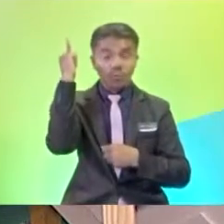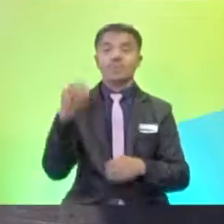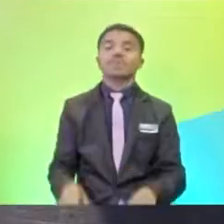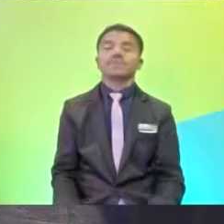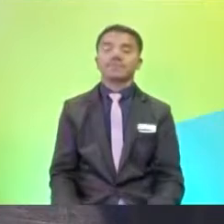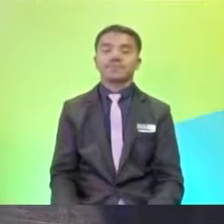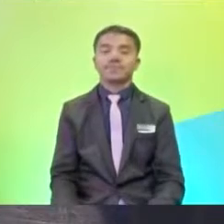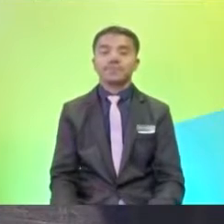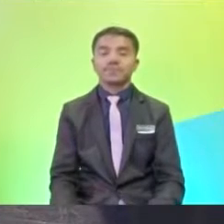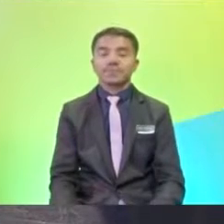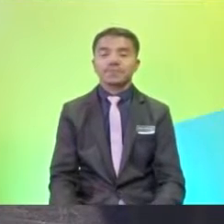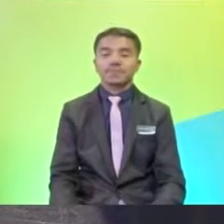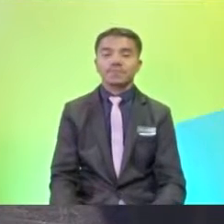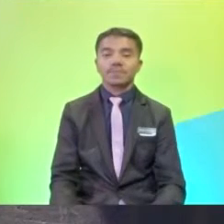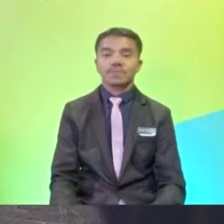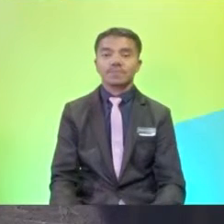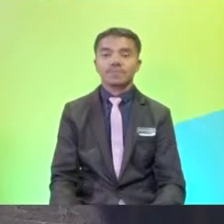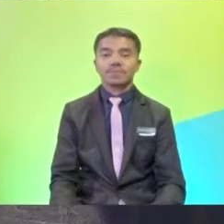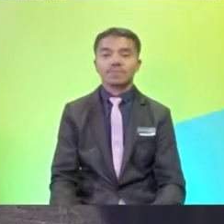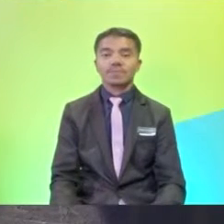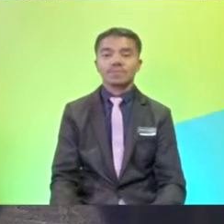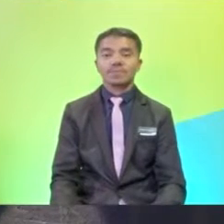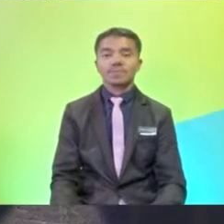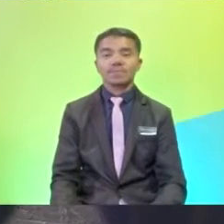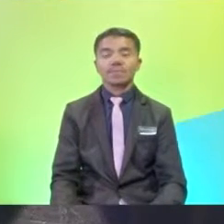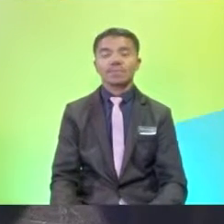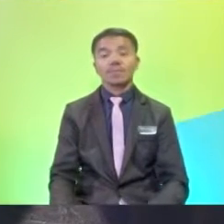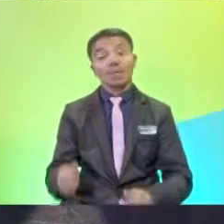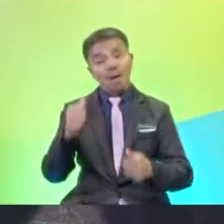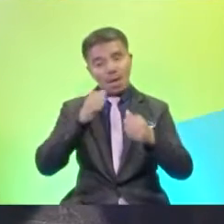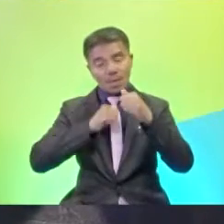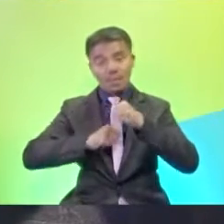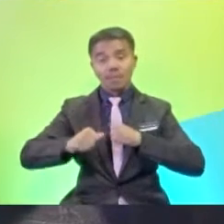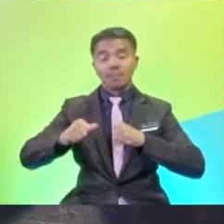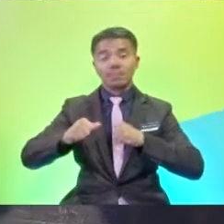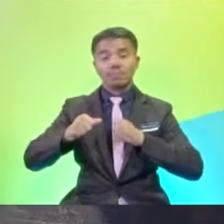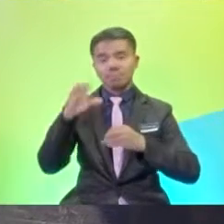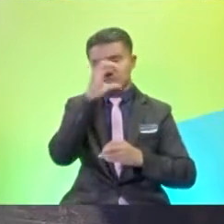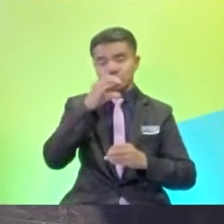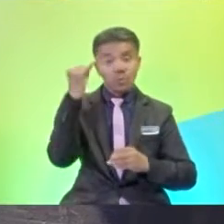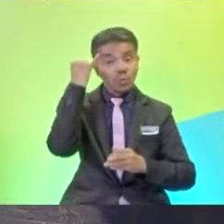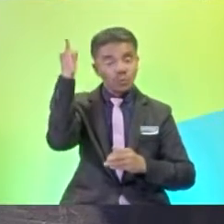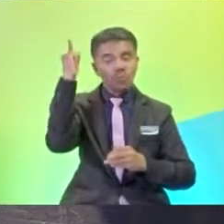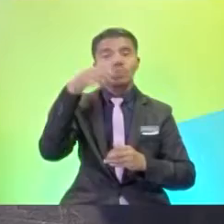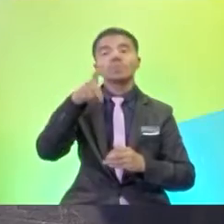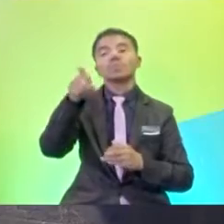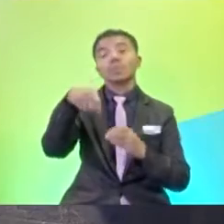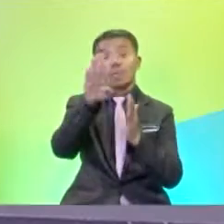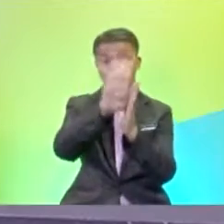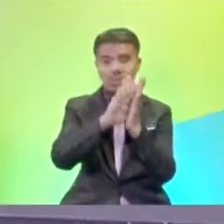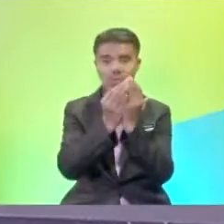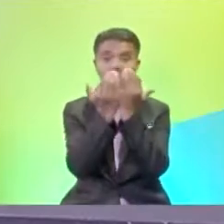jadi antara adab dalam menuntut ilmu ialah dengan membaca doa terlebih dahulu ilmu itu